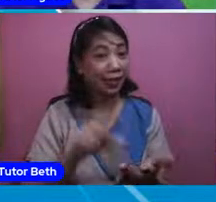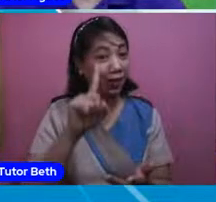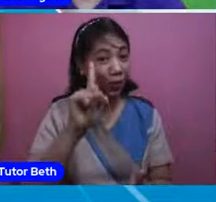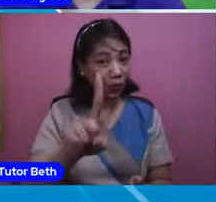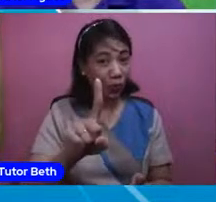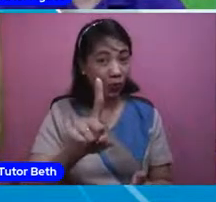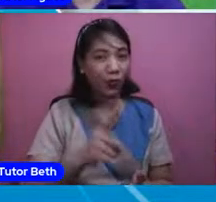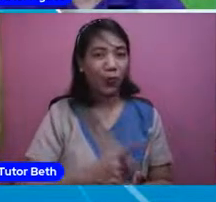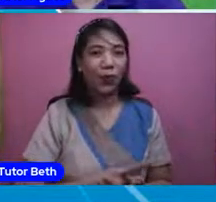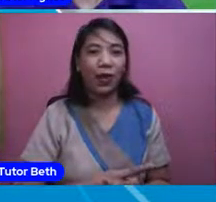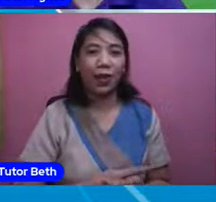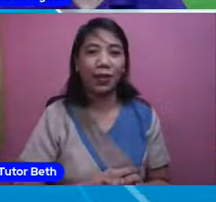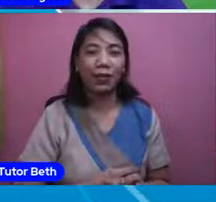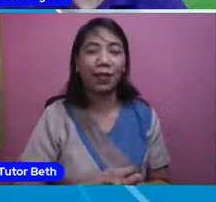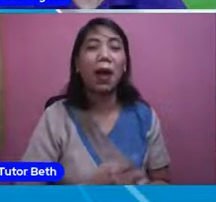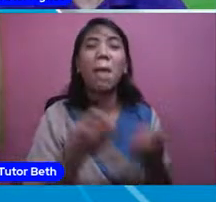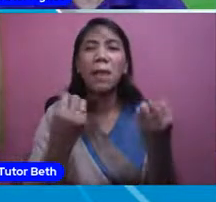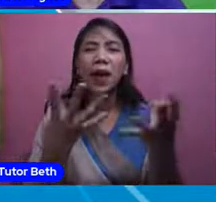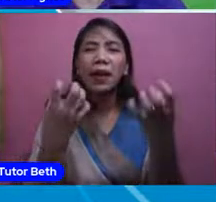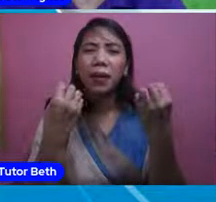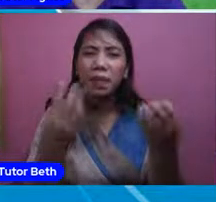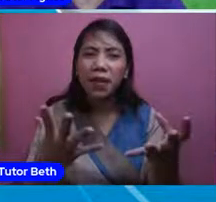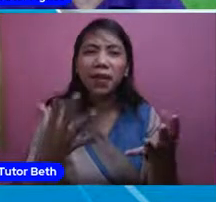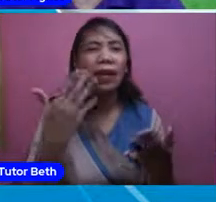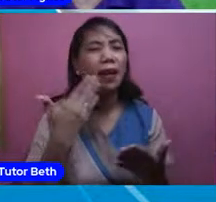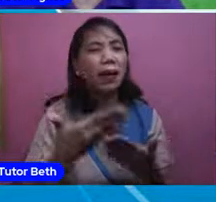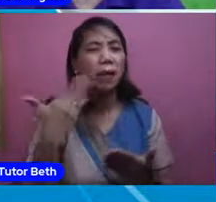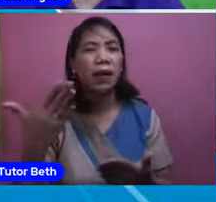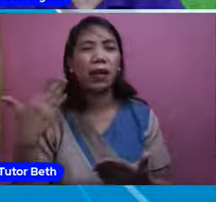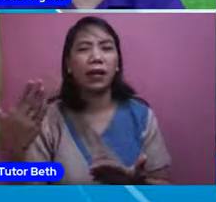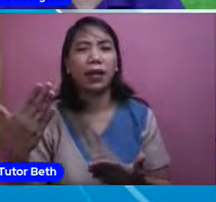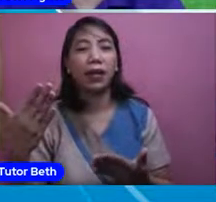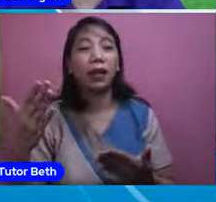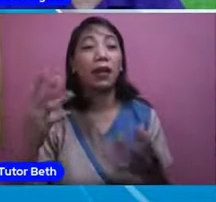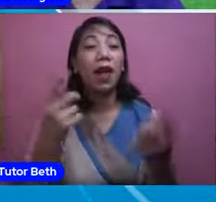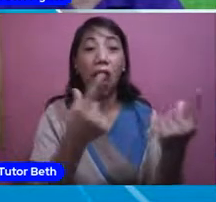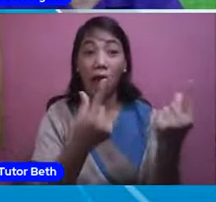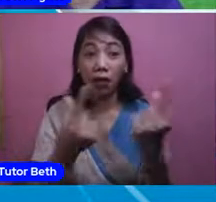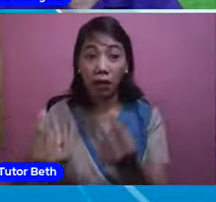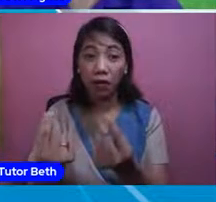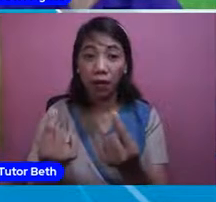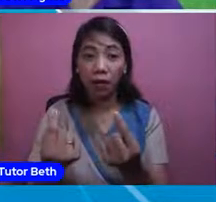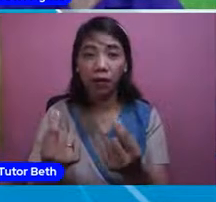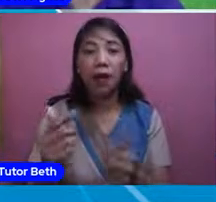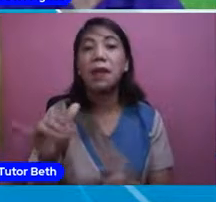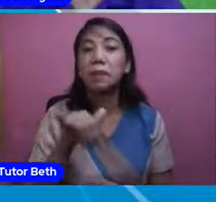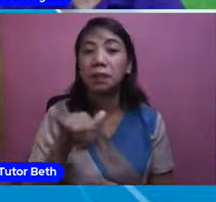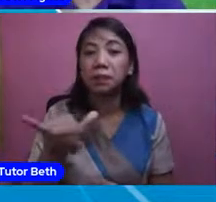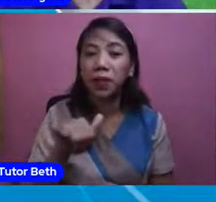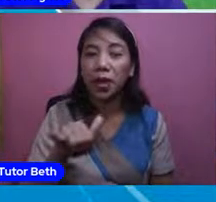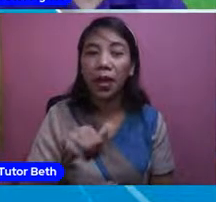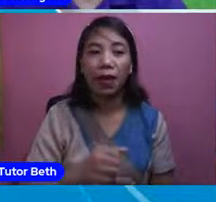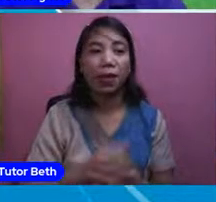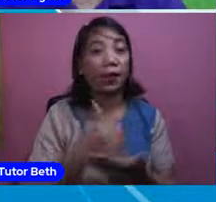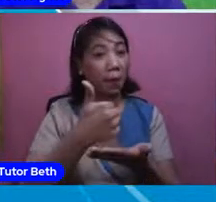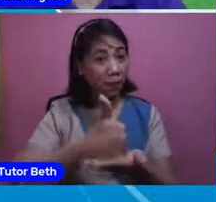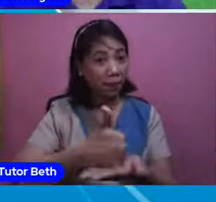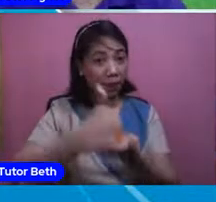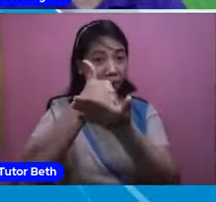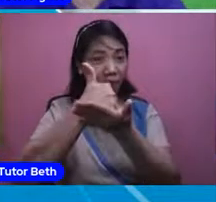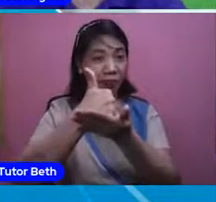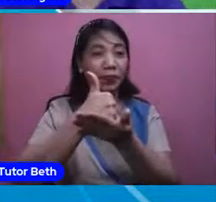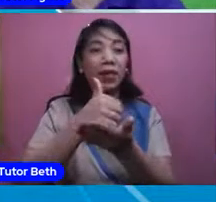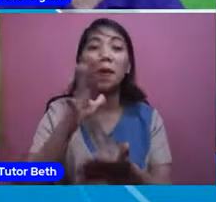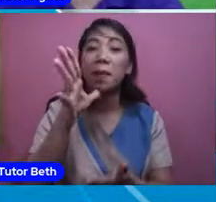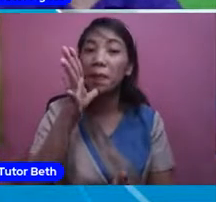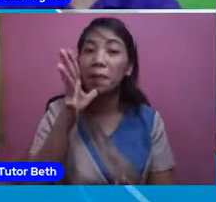Siyempre, grade 1 ka na, marami ka ng bagay na nagagawa. Katulad ng pagtulong sa mga magulang